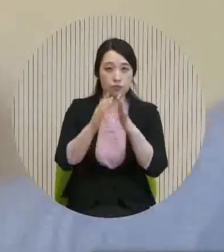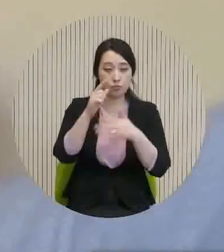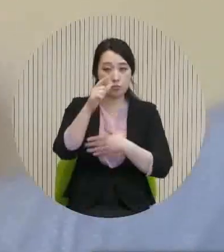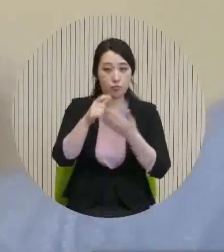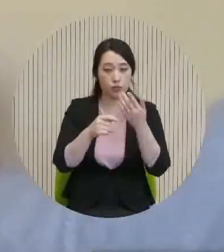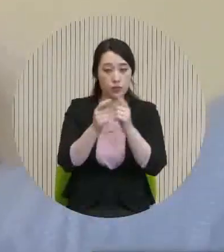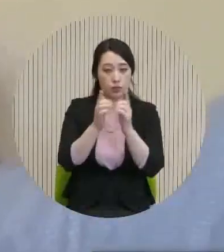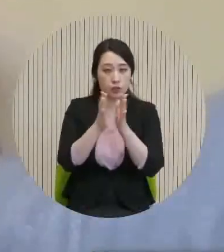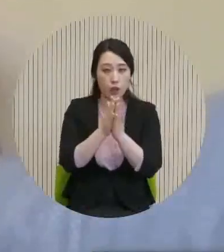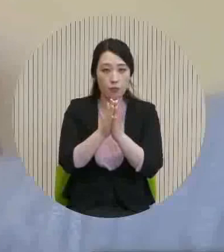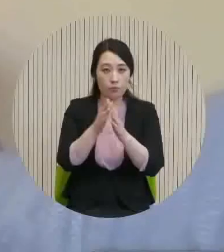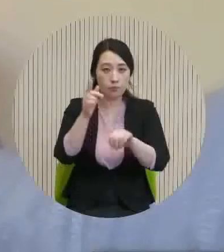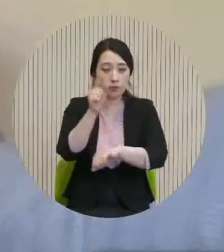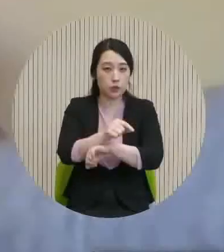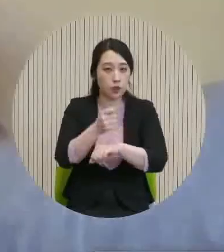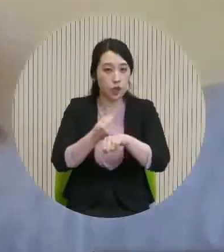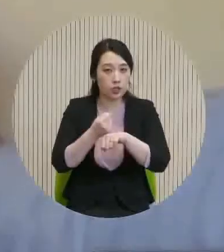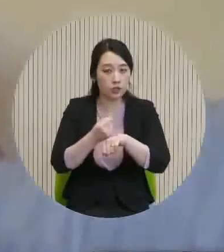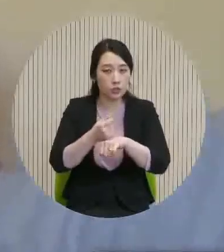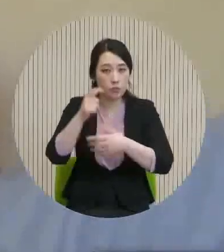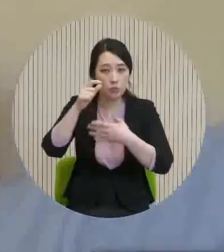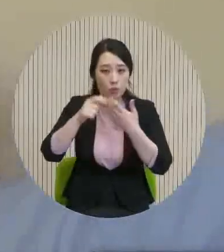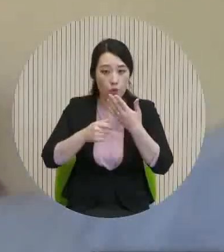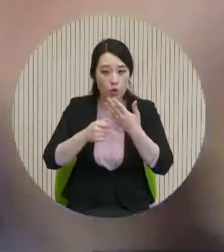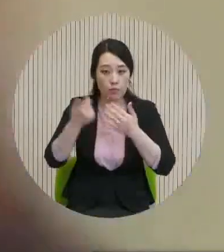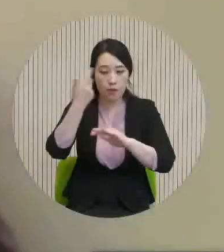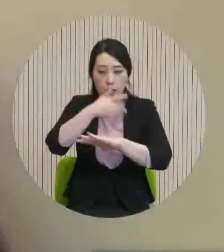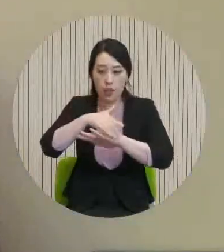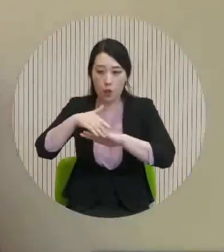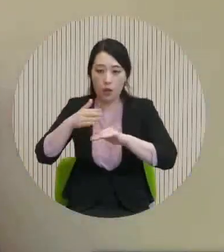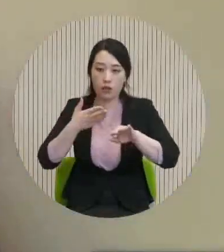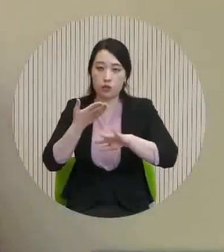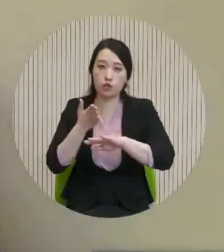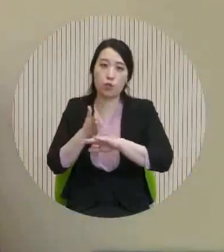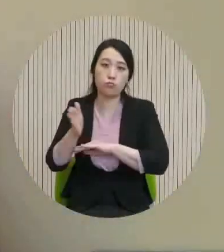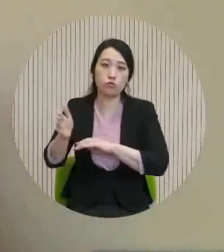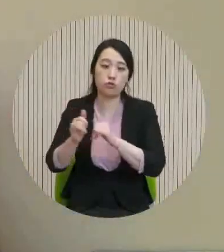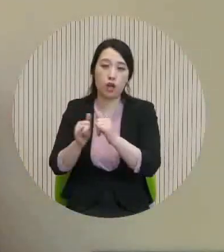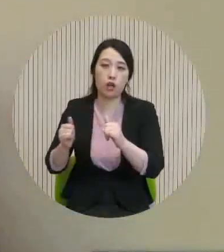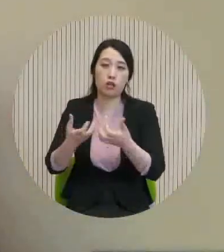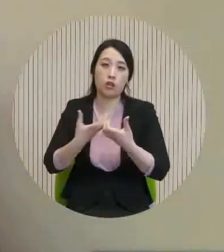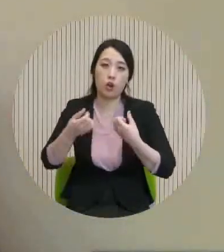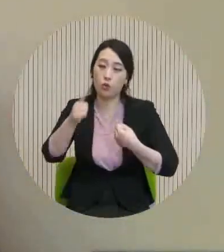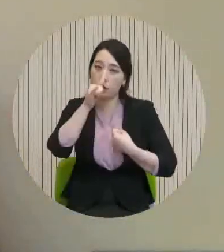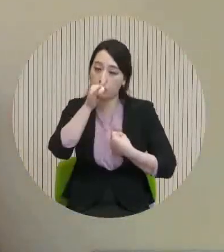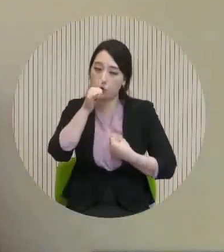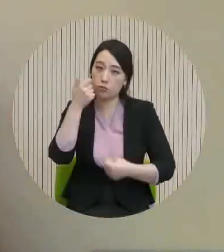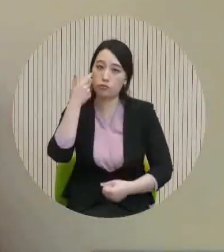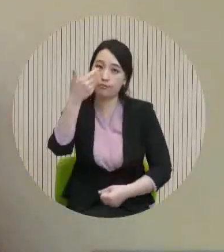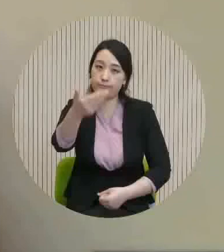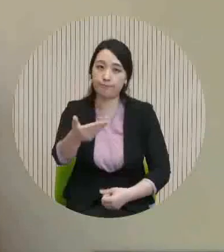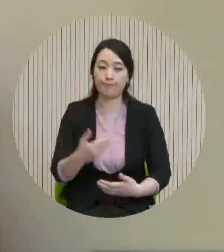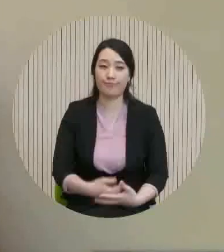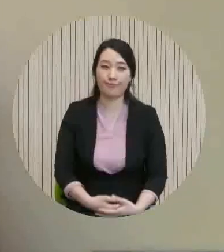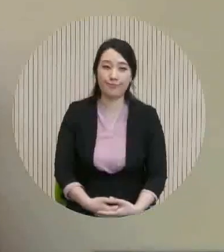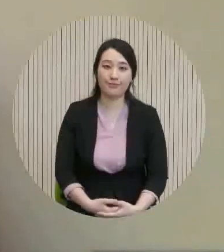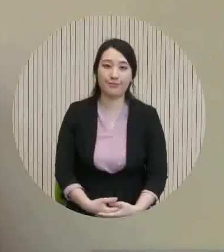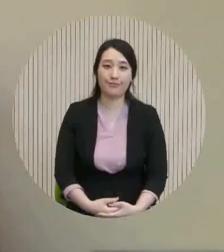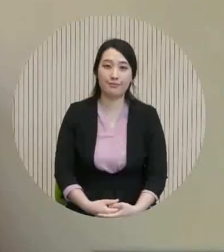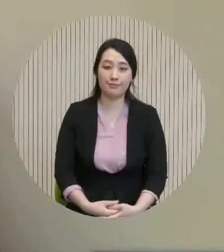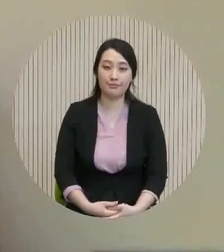하는지 아니면 다른 프로그램 기획 전문가가 있는지 궁금하시다고 한 분이 채팅창에